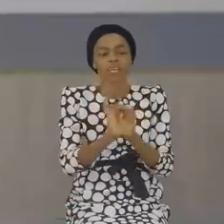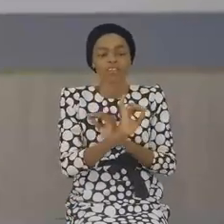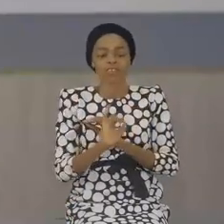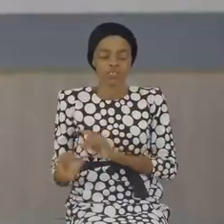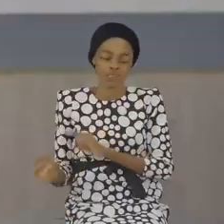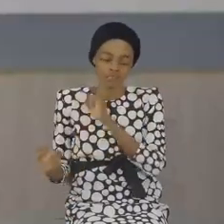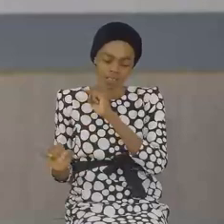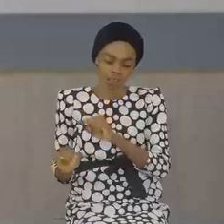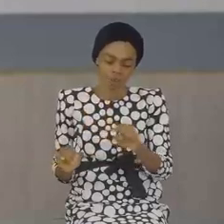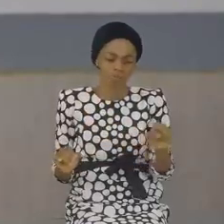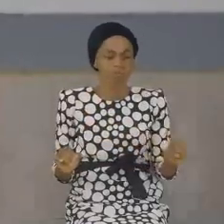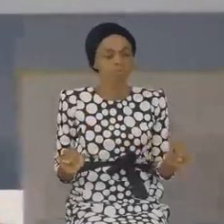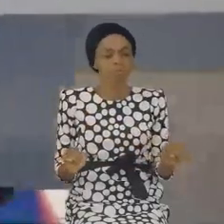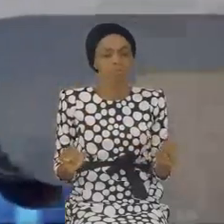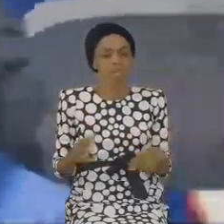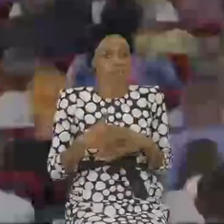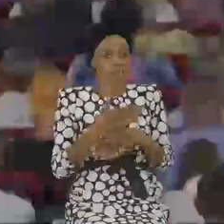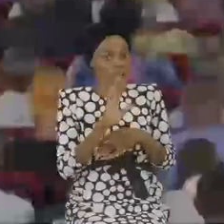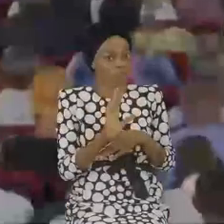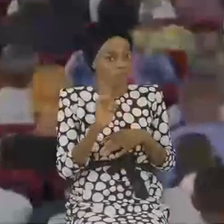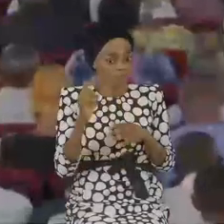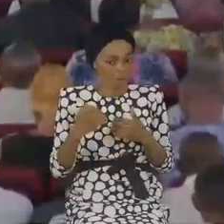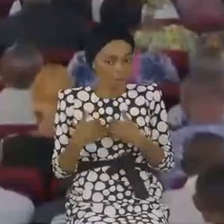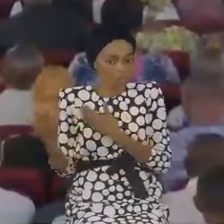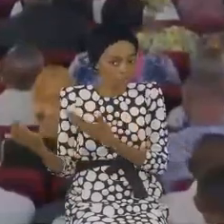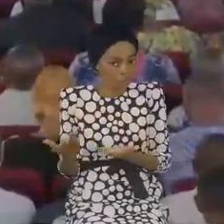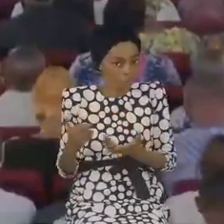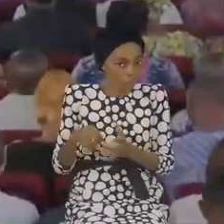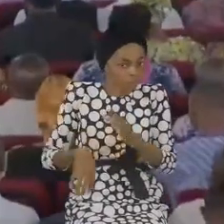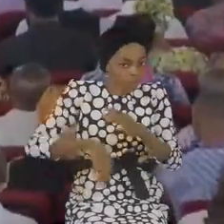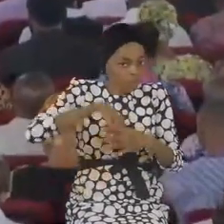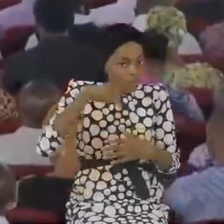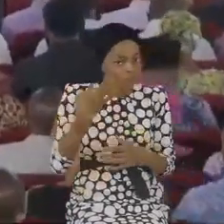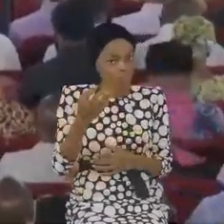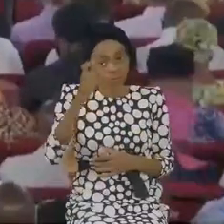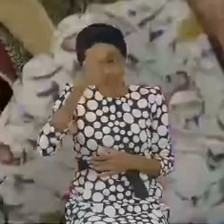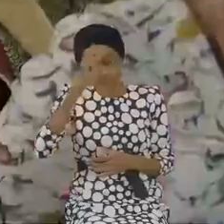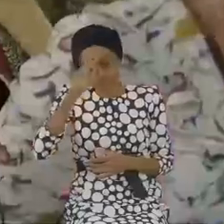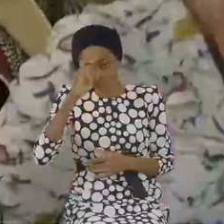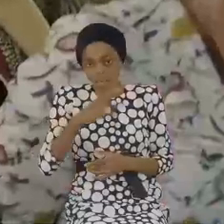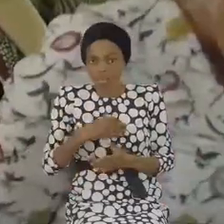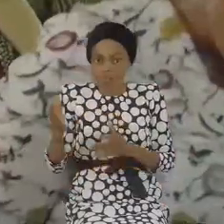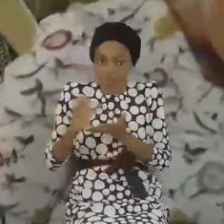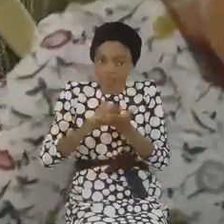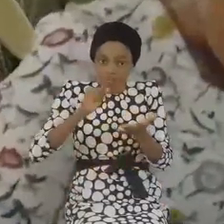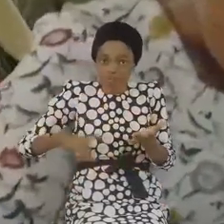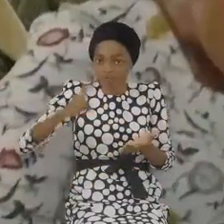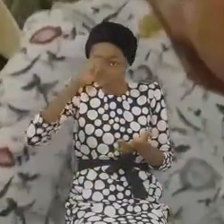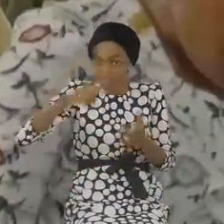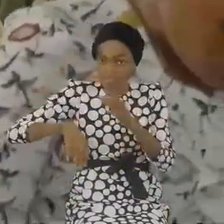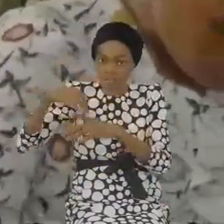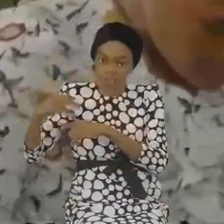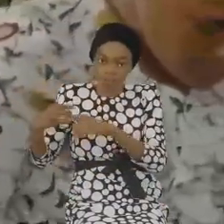enseignez-leur, après les avoir sortis d'Égypte, l'Égypte hors de leur vie, et par